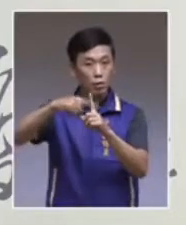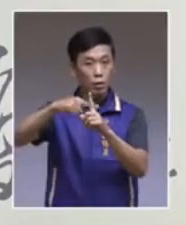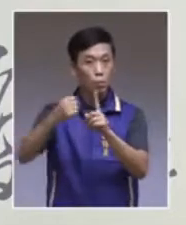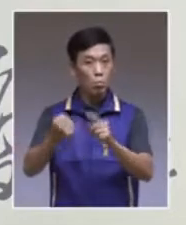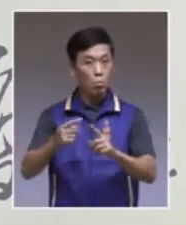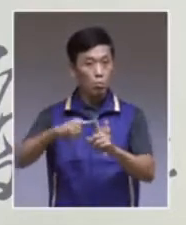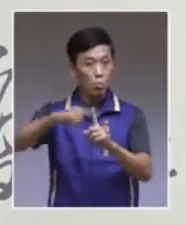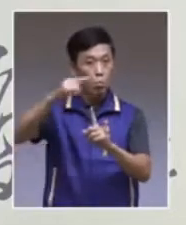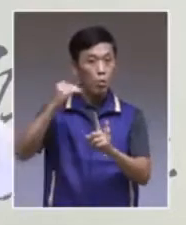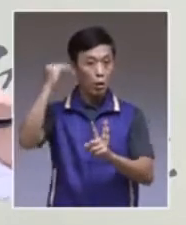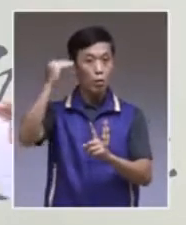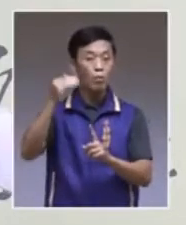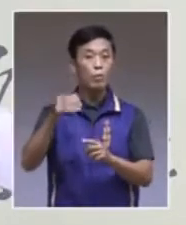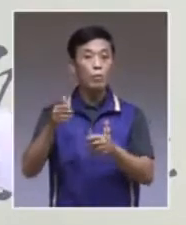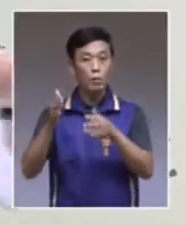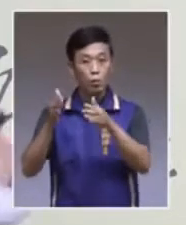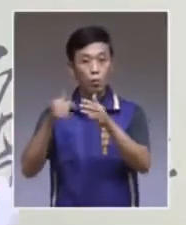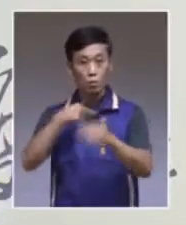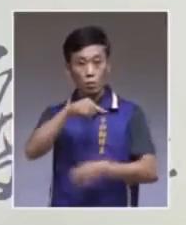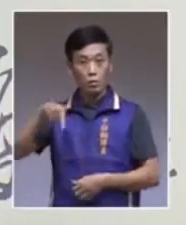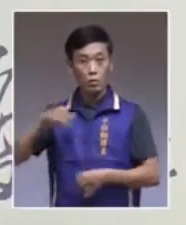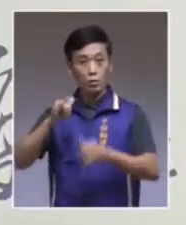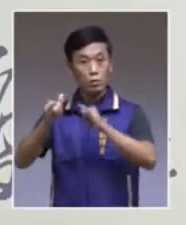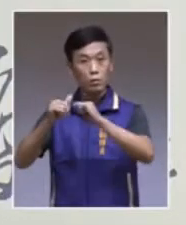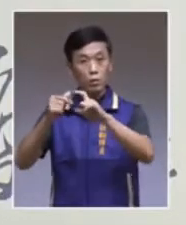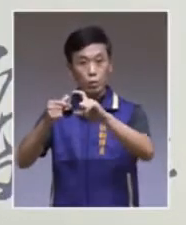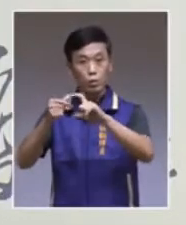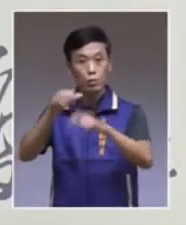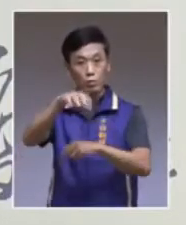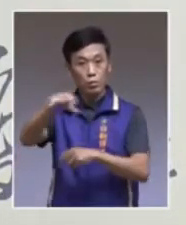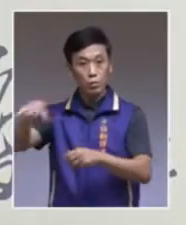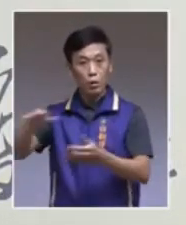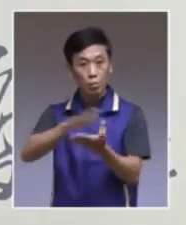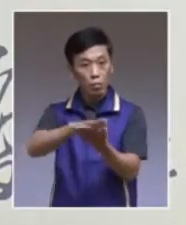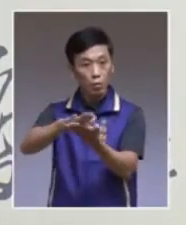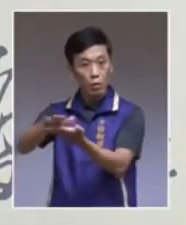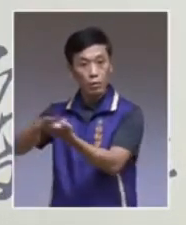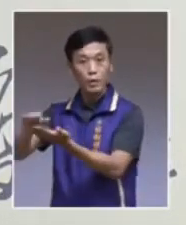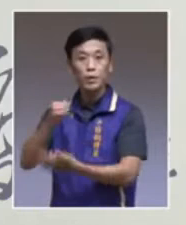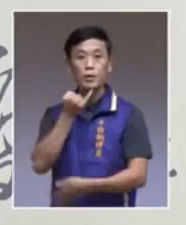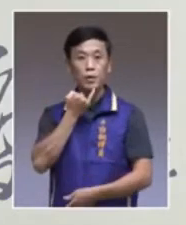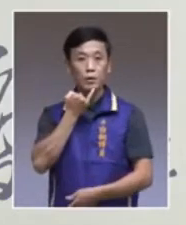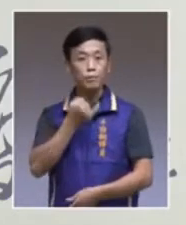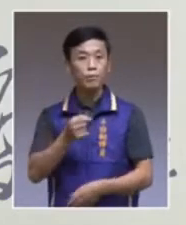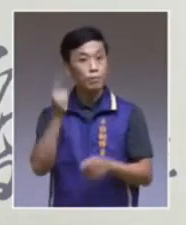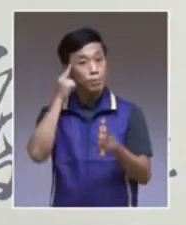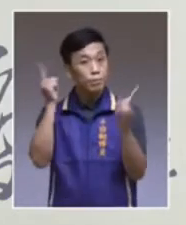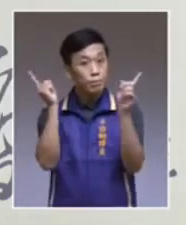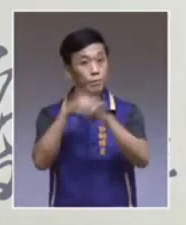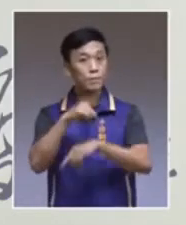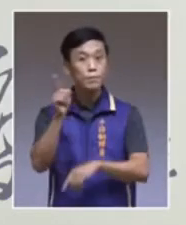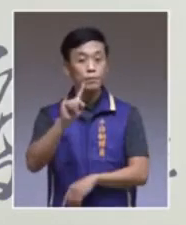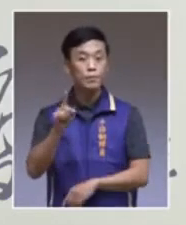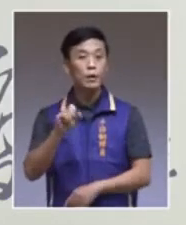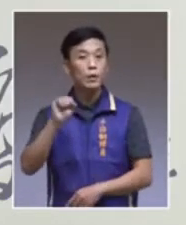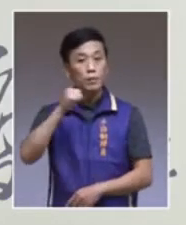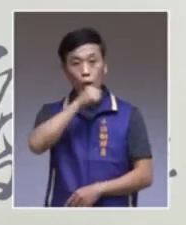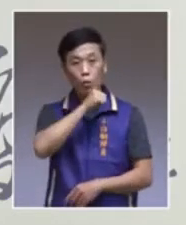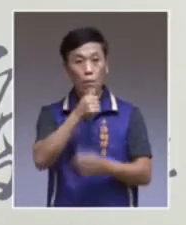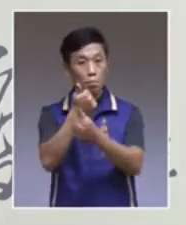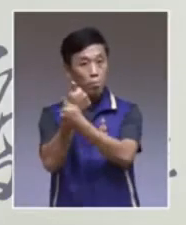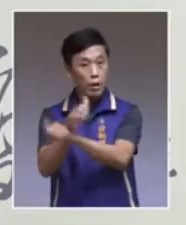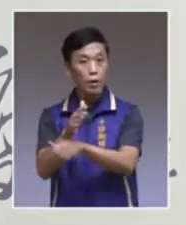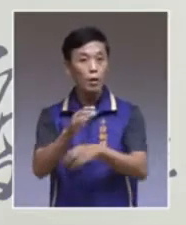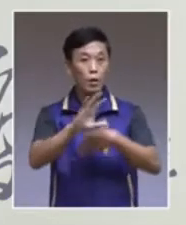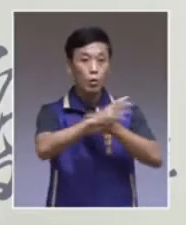我们这个社区逐渐的就能够把它清零。那换句话说台湾的经验跟